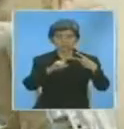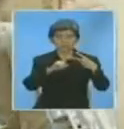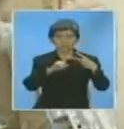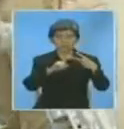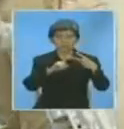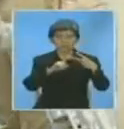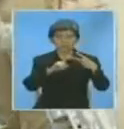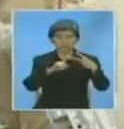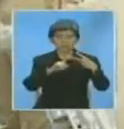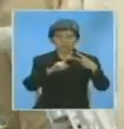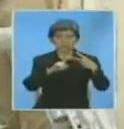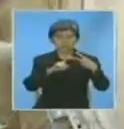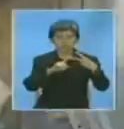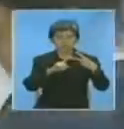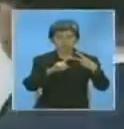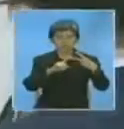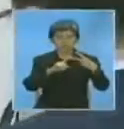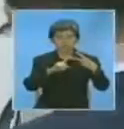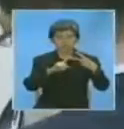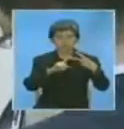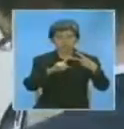จงรักสุรชัย